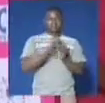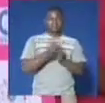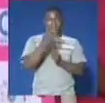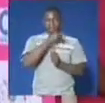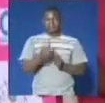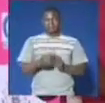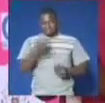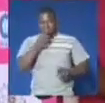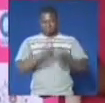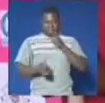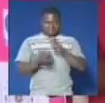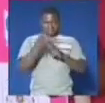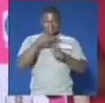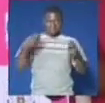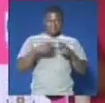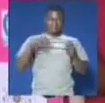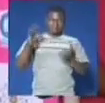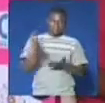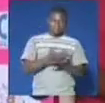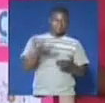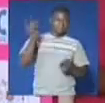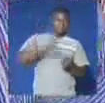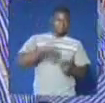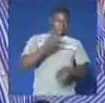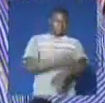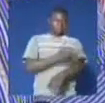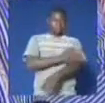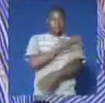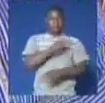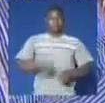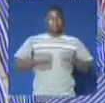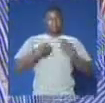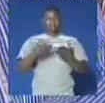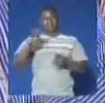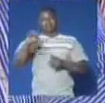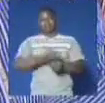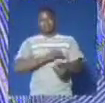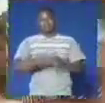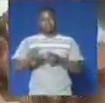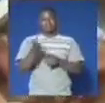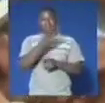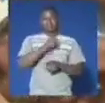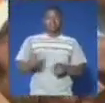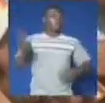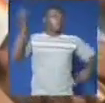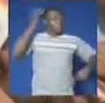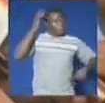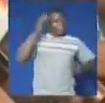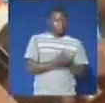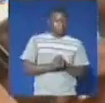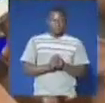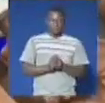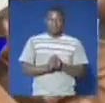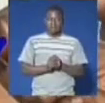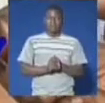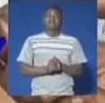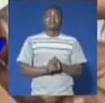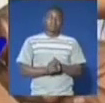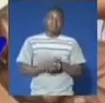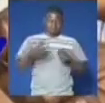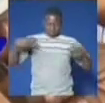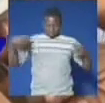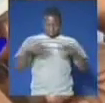déficit énergétique et va contribuer à l'amélioration de l'offre des soins médicaux aux patients. Ce groupe va faire beaucoup de choses